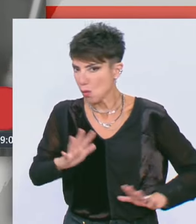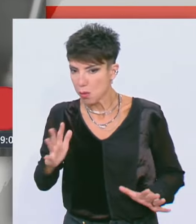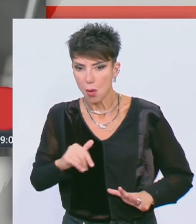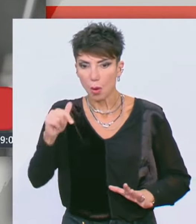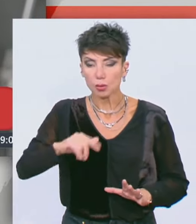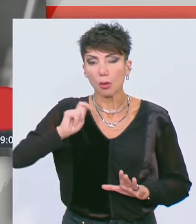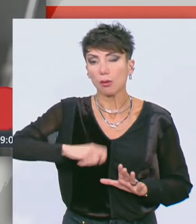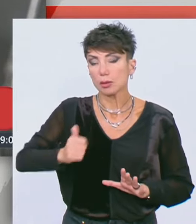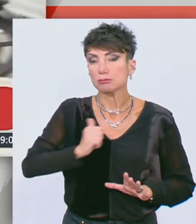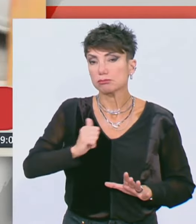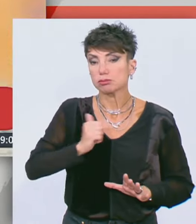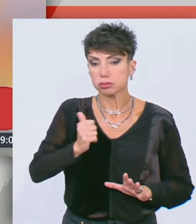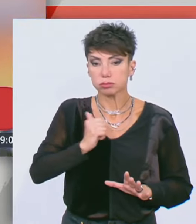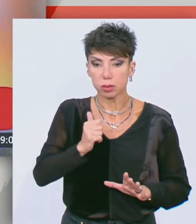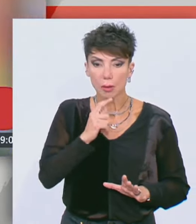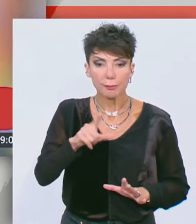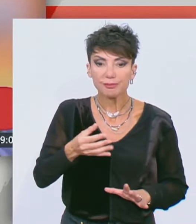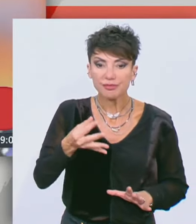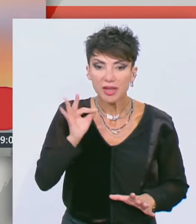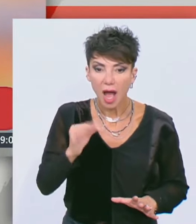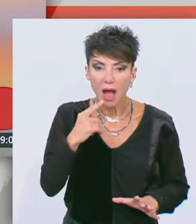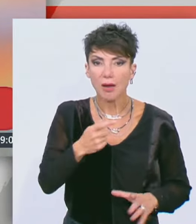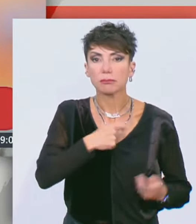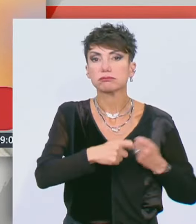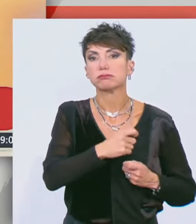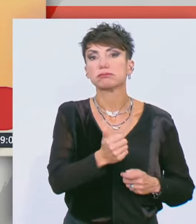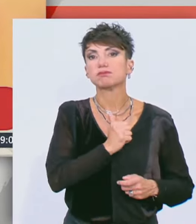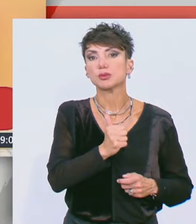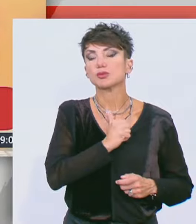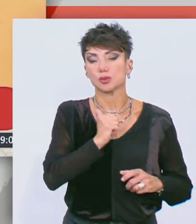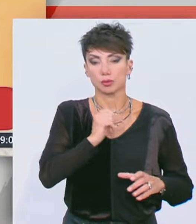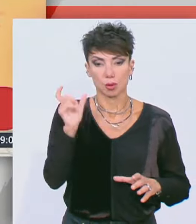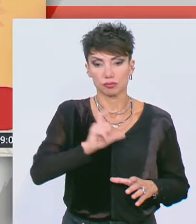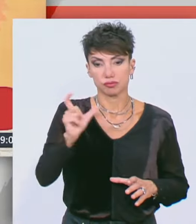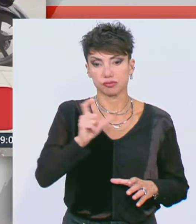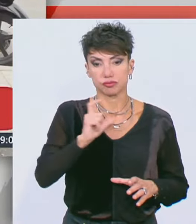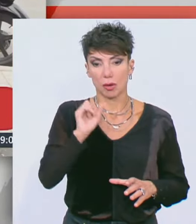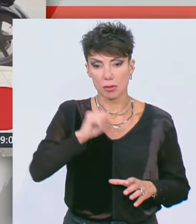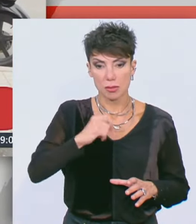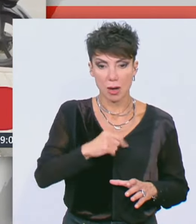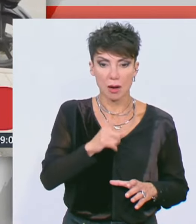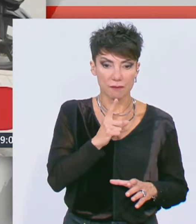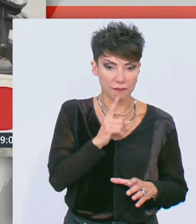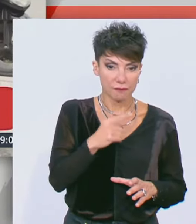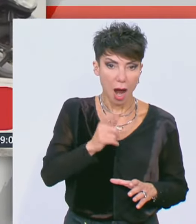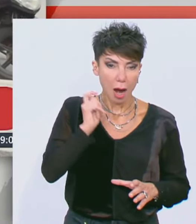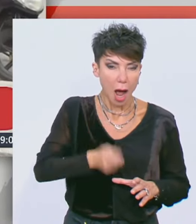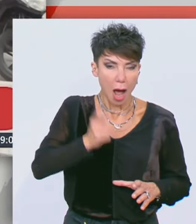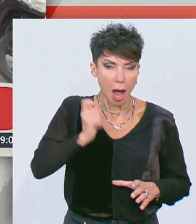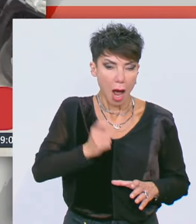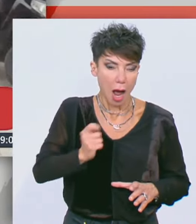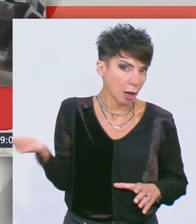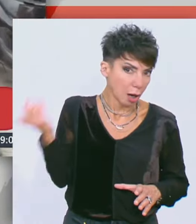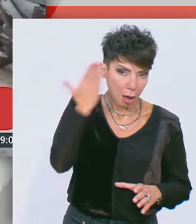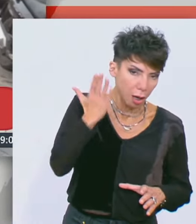τον φτιάχνουν στο σπίτι τους. Καφέ, τον πήρατε? Από το σπίτι μου. Θα φτιάξετε μόνοι σας? Ναι, βεβαίως. Το κόστος, άμα παίρνω κάθε μέρα απ' έξω, είναι